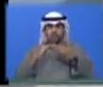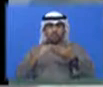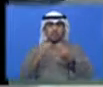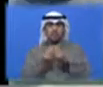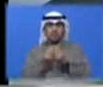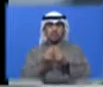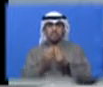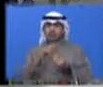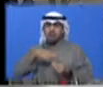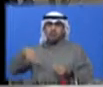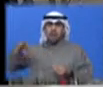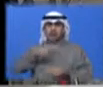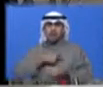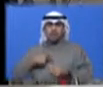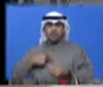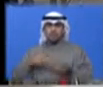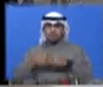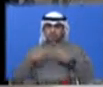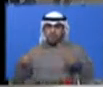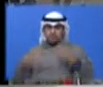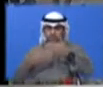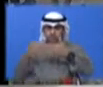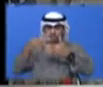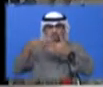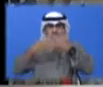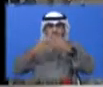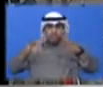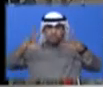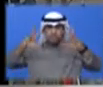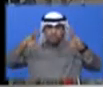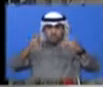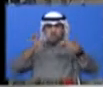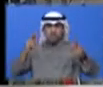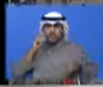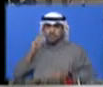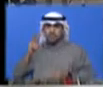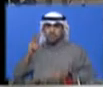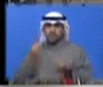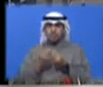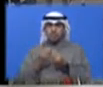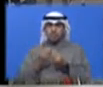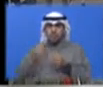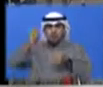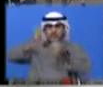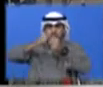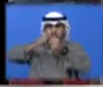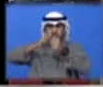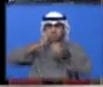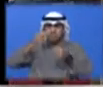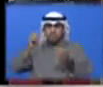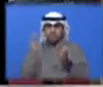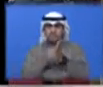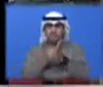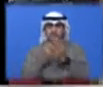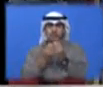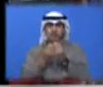السلطات لدخول مواد البناء والإسمنت من أجل الشروع في تنفيذ العديد من المشاريع الجديدة